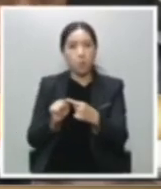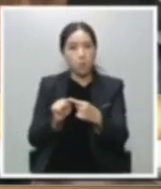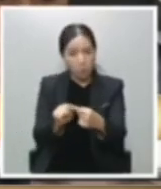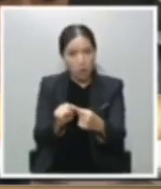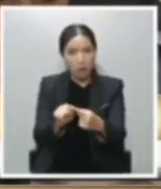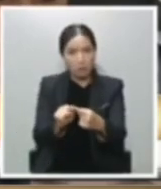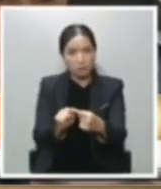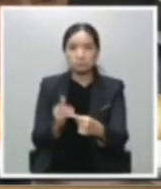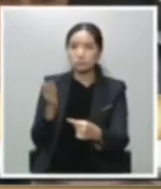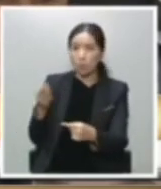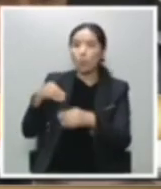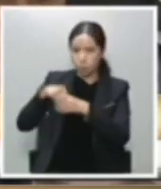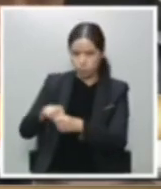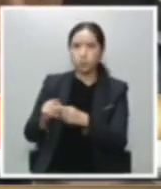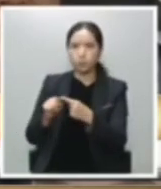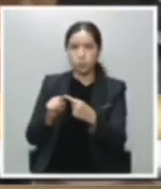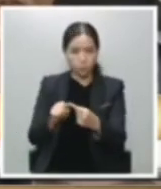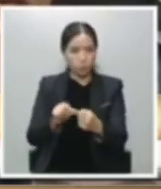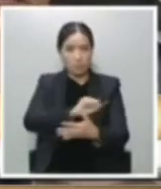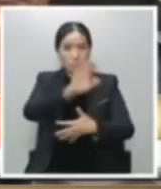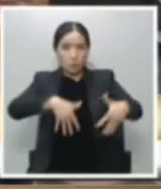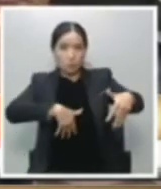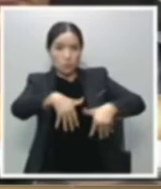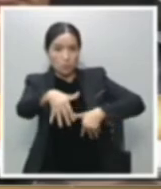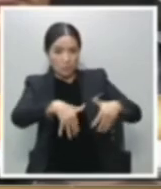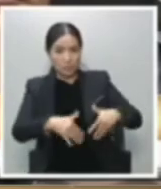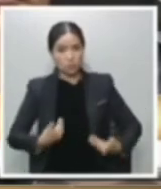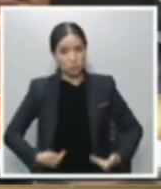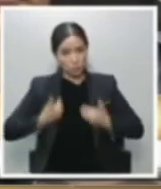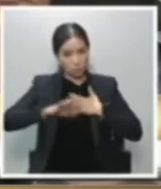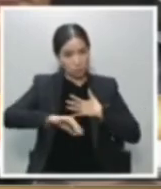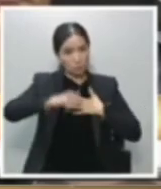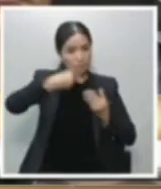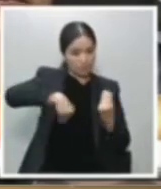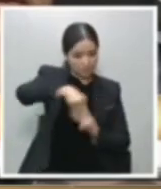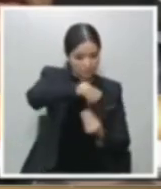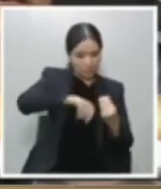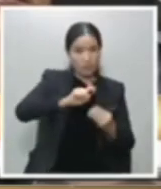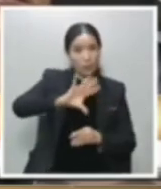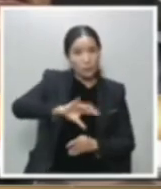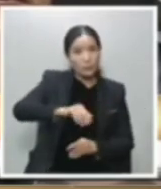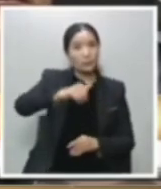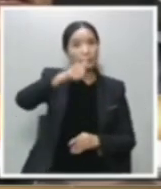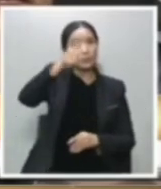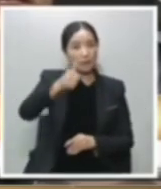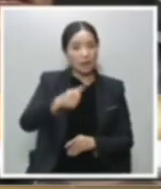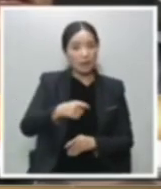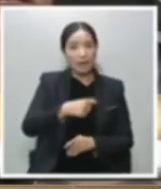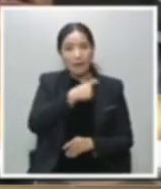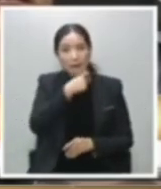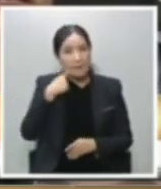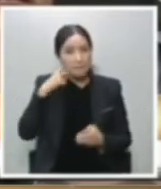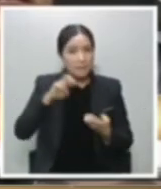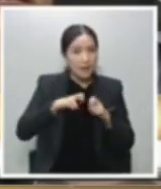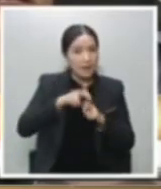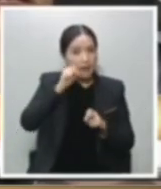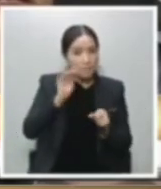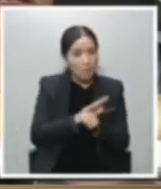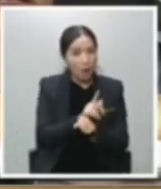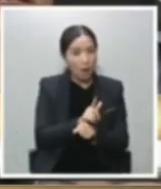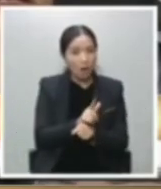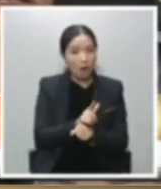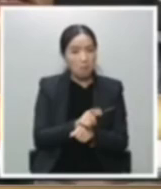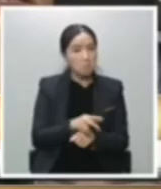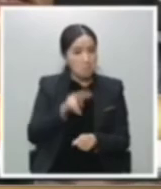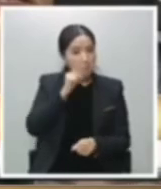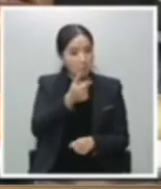เนี่ยพี่น้องประชาชนชาวบ้านสามารถจะกินดีอยู่ดีมีเศรษฐกิจที่ดีขึ้นภัยไม่แล้งท่านแก้ปัญหาได้ผมยินดีครับแ